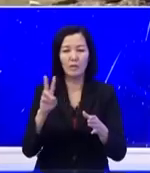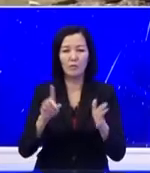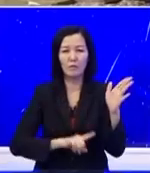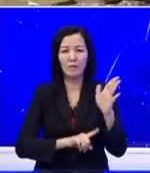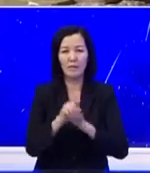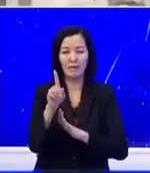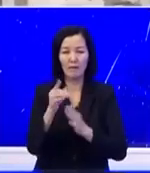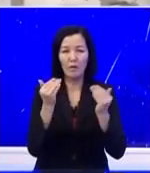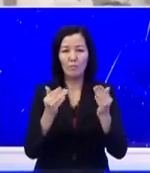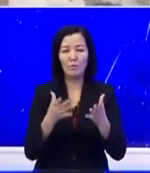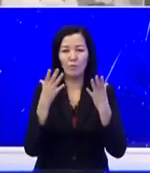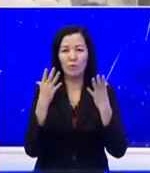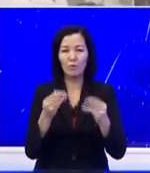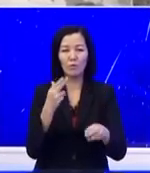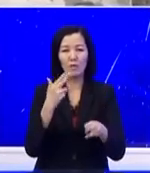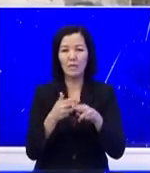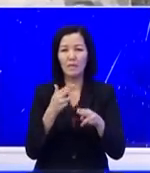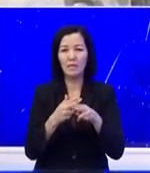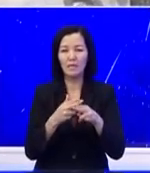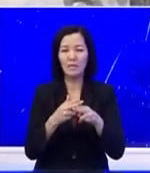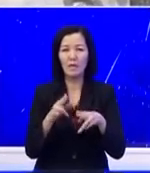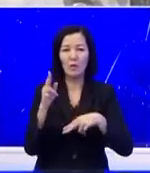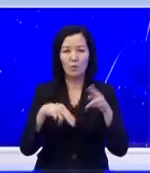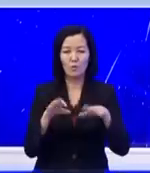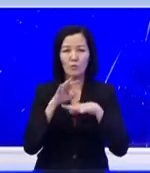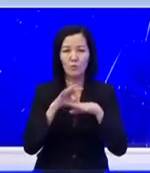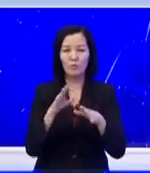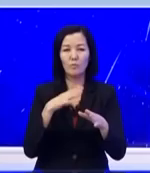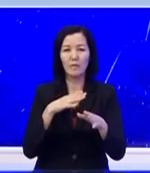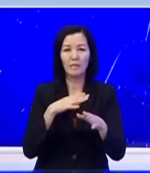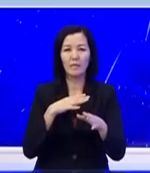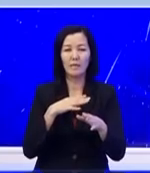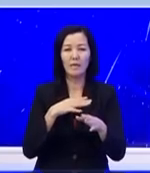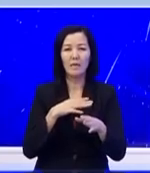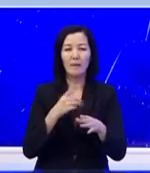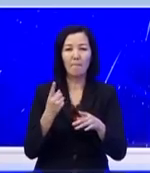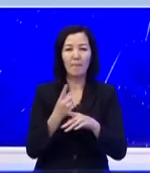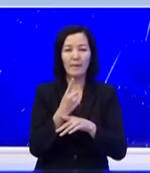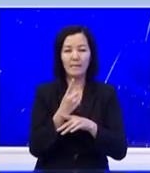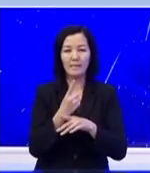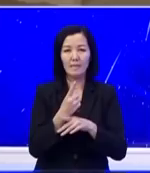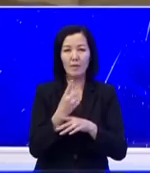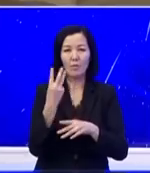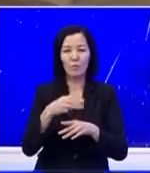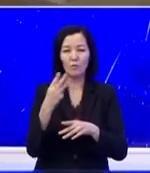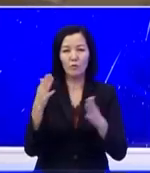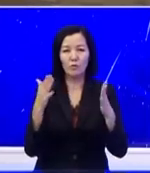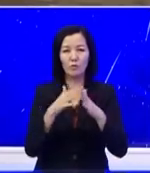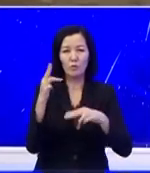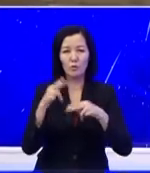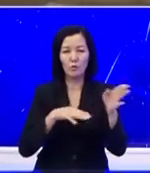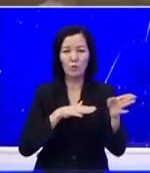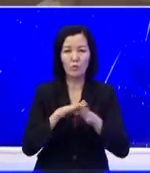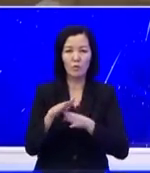бастады. Бүгінде жұмыс еш кедергісіз қызып жүріп жатыр. Алғашқы екі кезең бойынша 33 тұрғын үйдің құрылысы